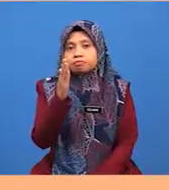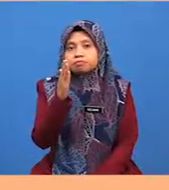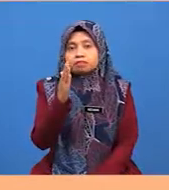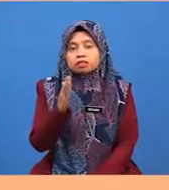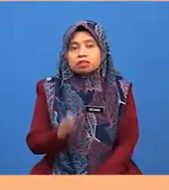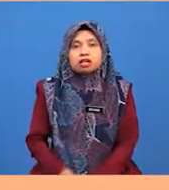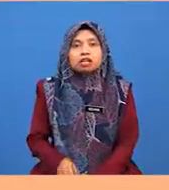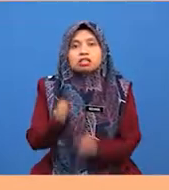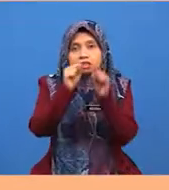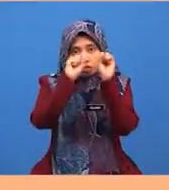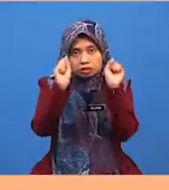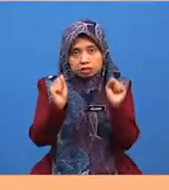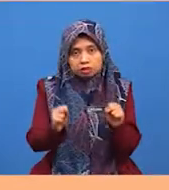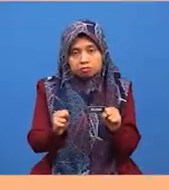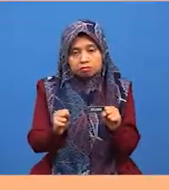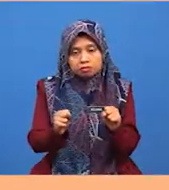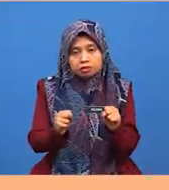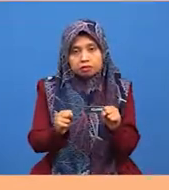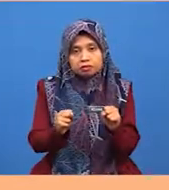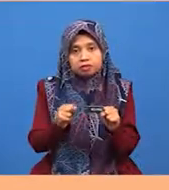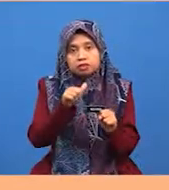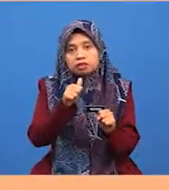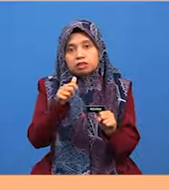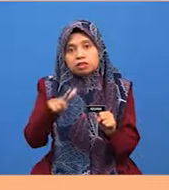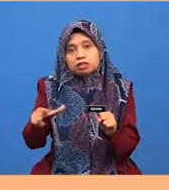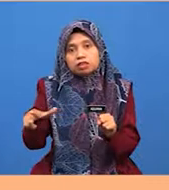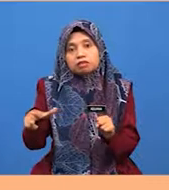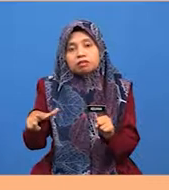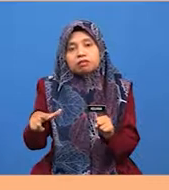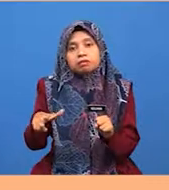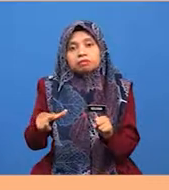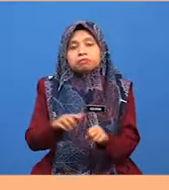Subjek yang ada pada ayat tersebut ialah